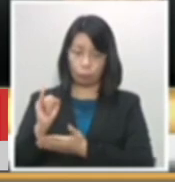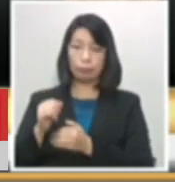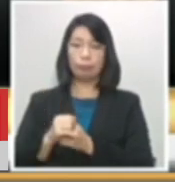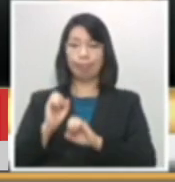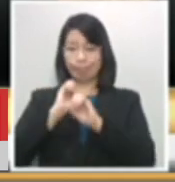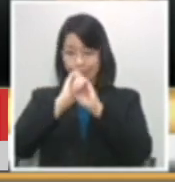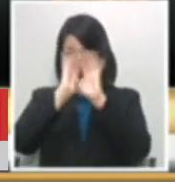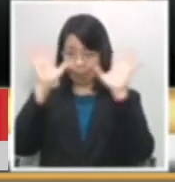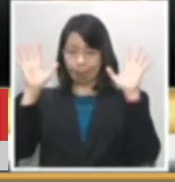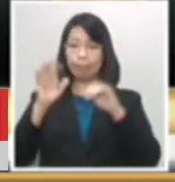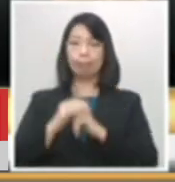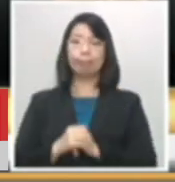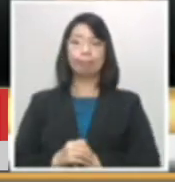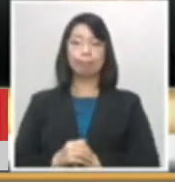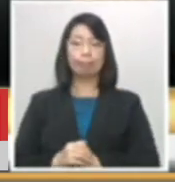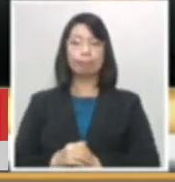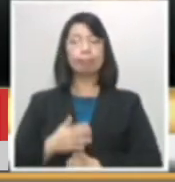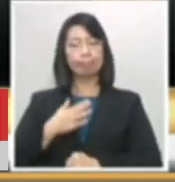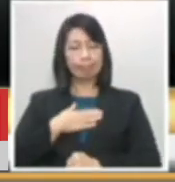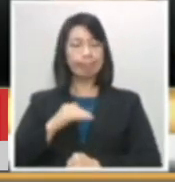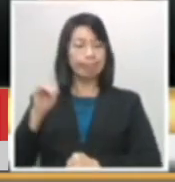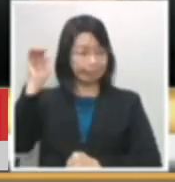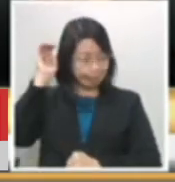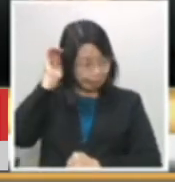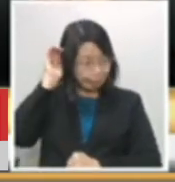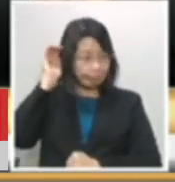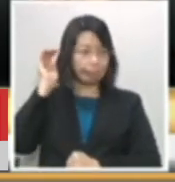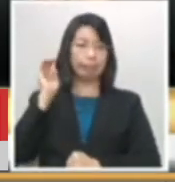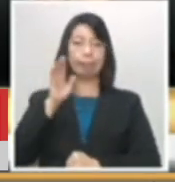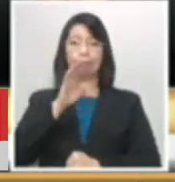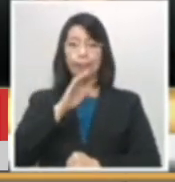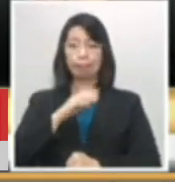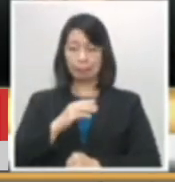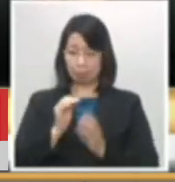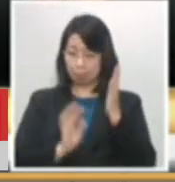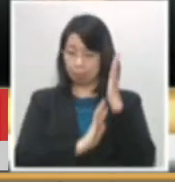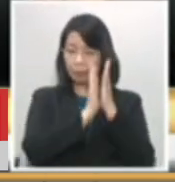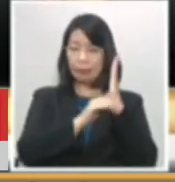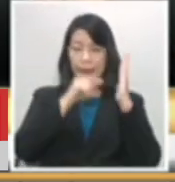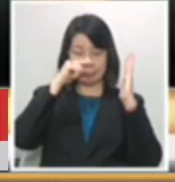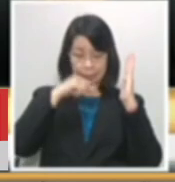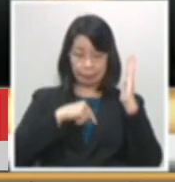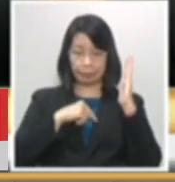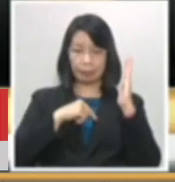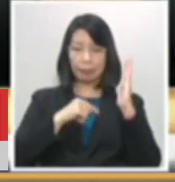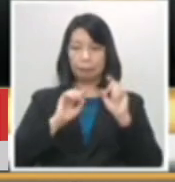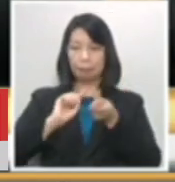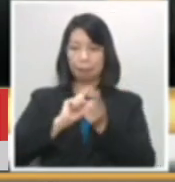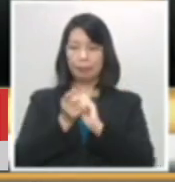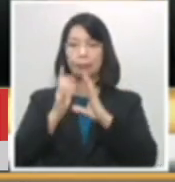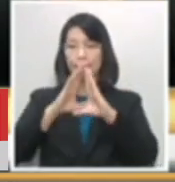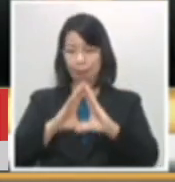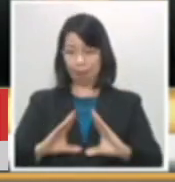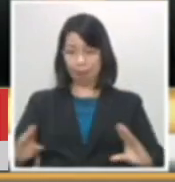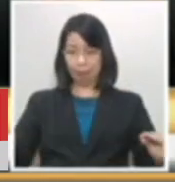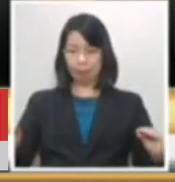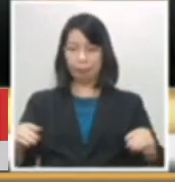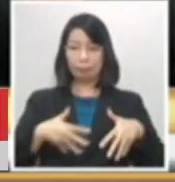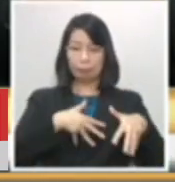มเชื่อเหลือเกินครับว่าจะทำให้ประเทศกลับมาสงบสุขพี่น้องประชาชน